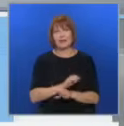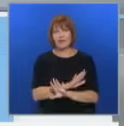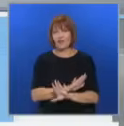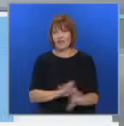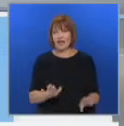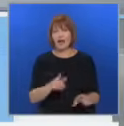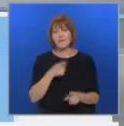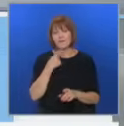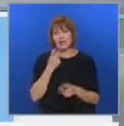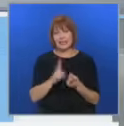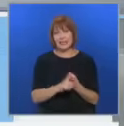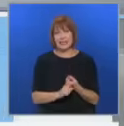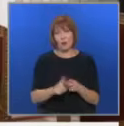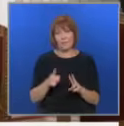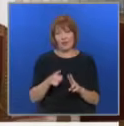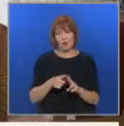в президентството Кирил Петков.